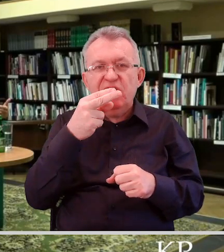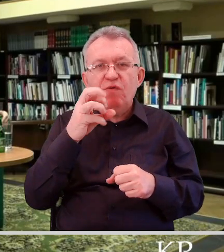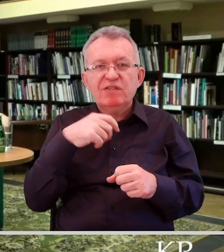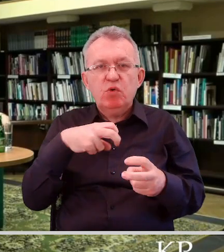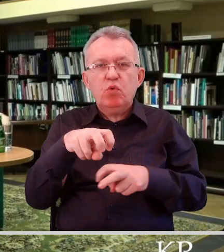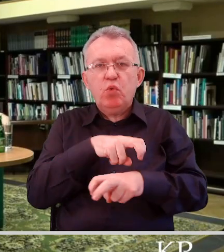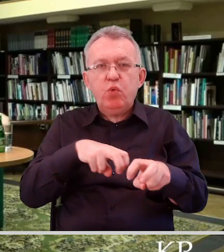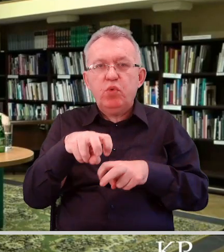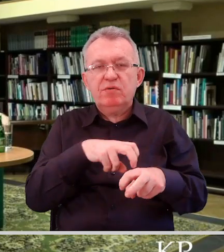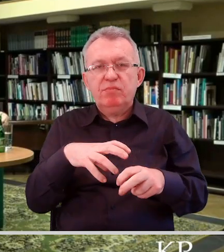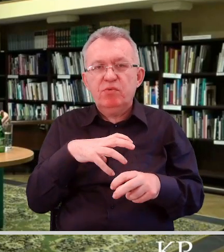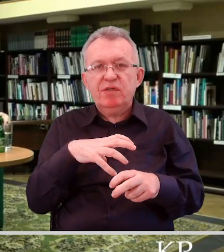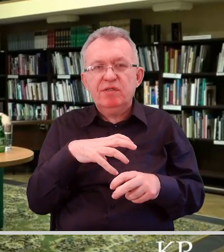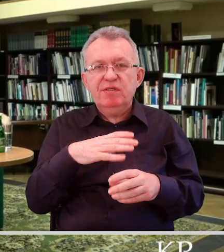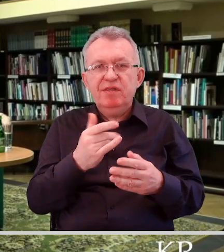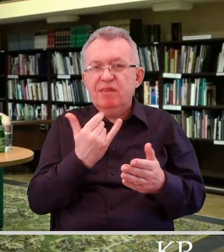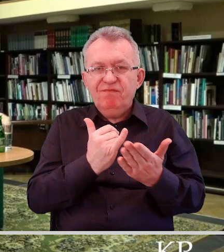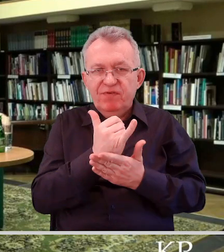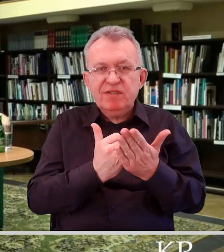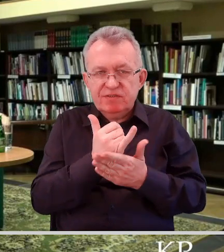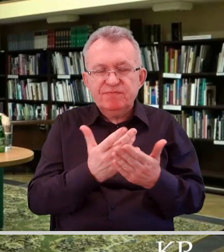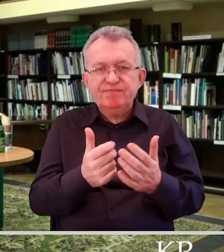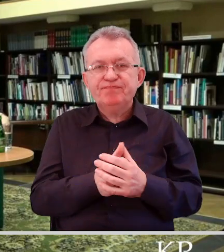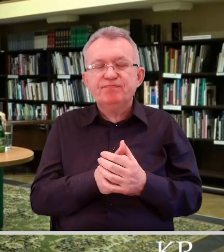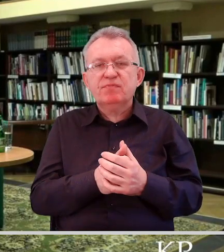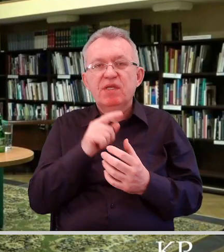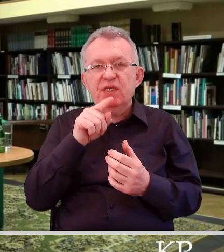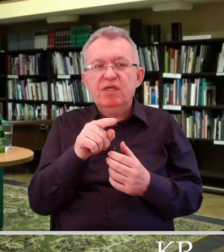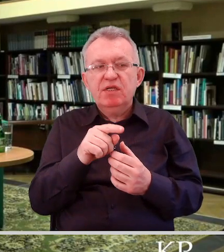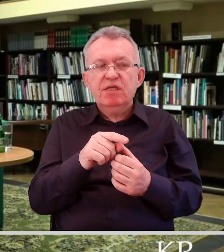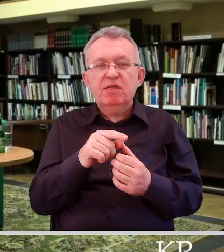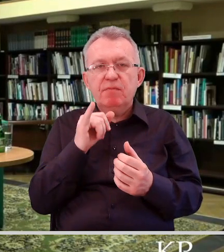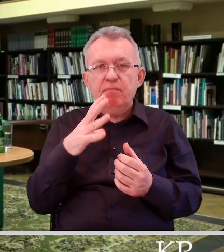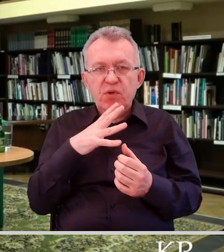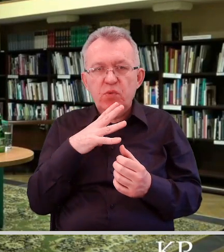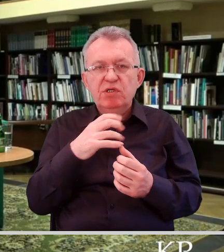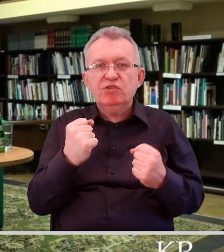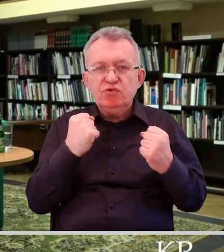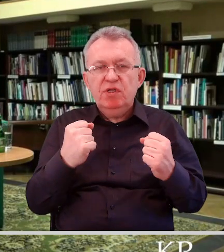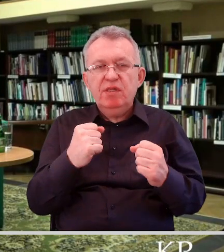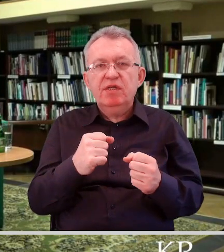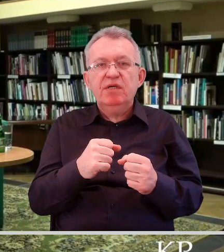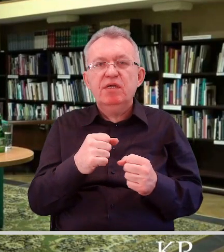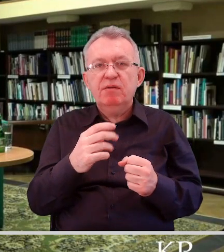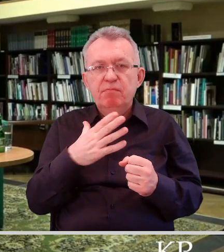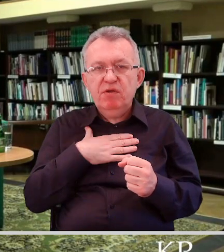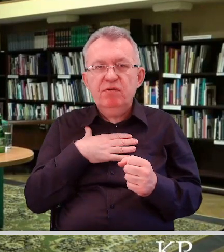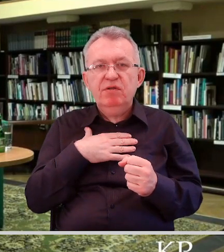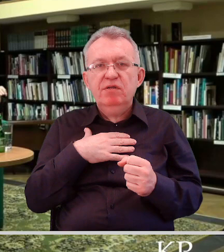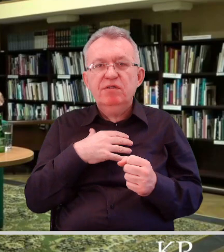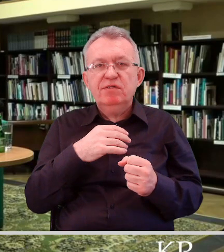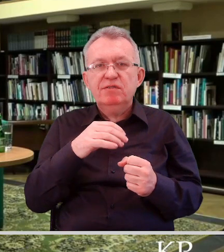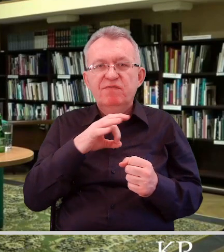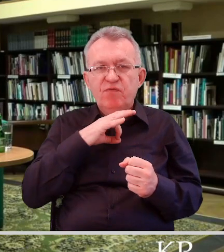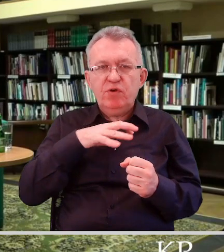ruchów innowierców zresztą. I one były na tyle silne, że miewały w miastach